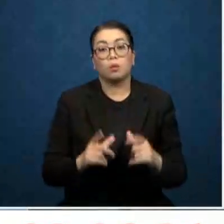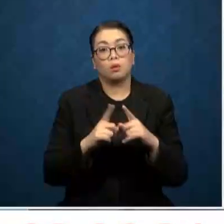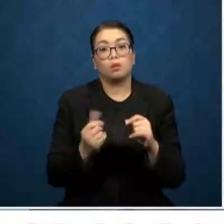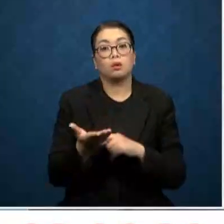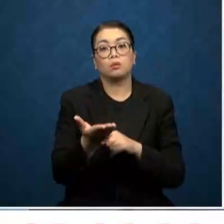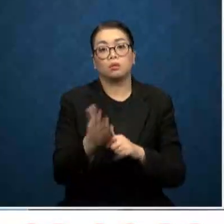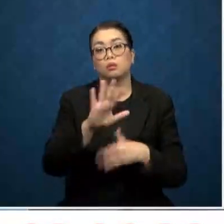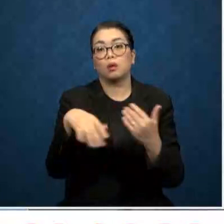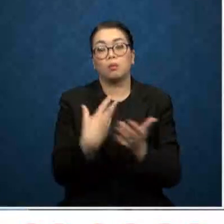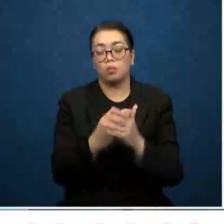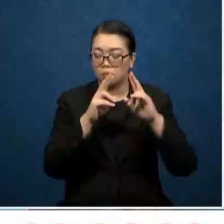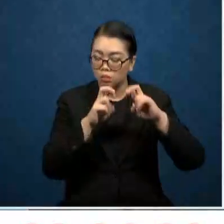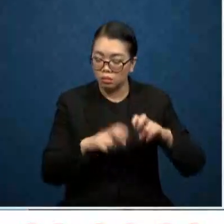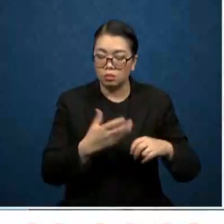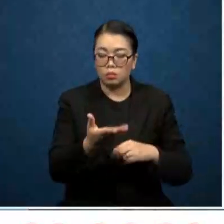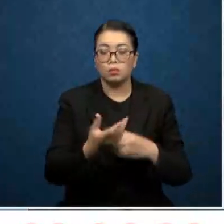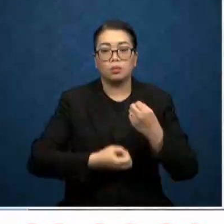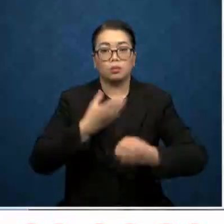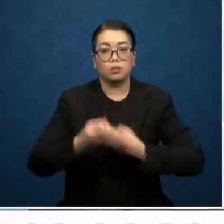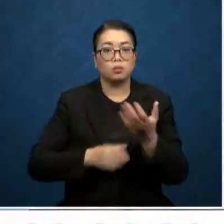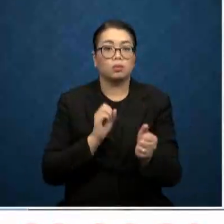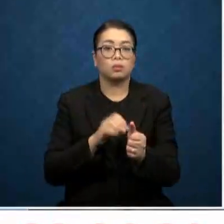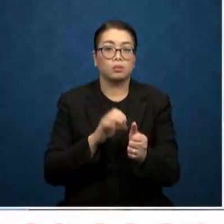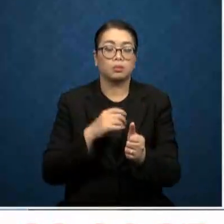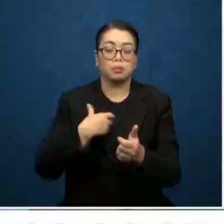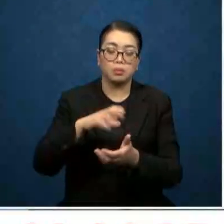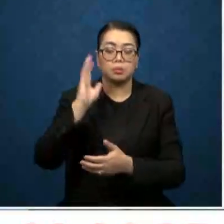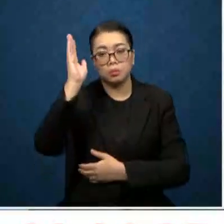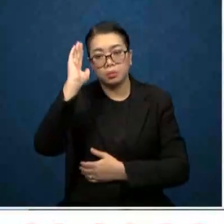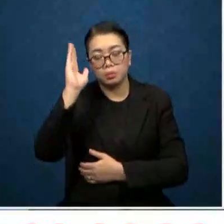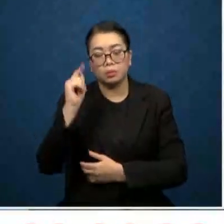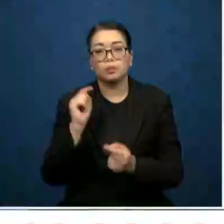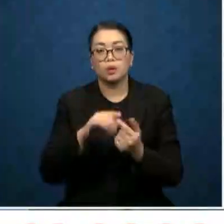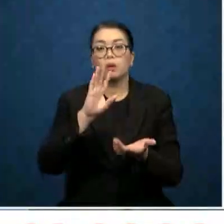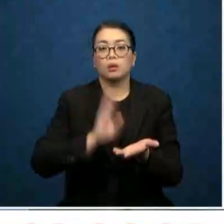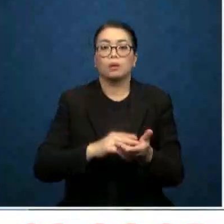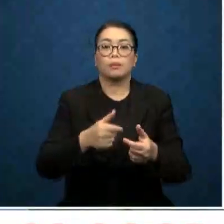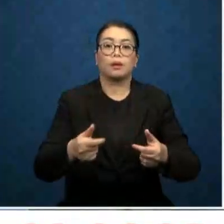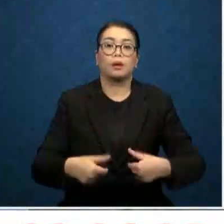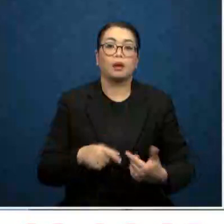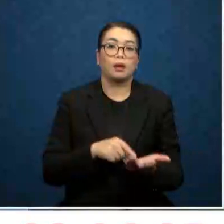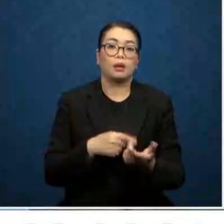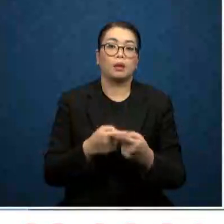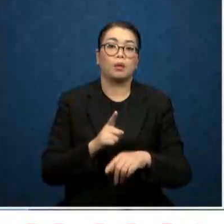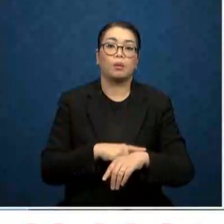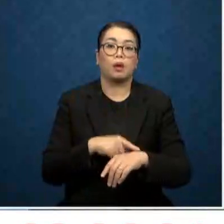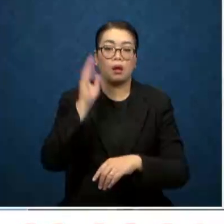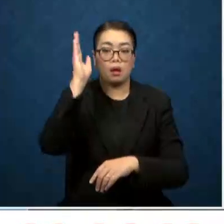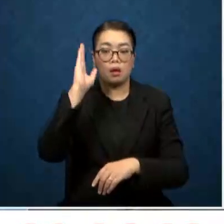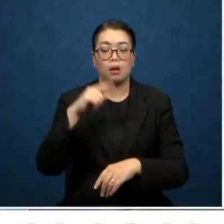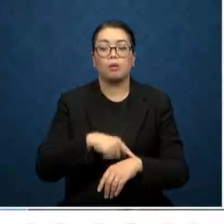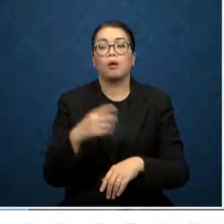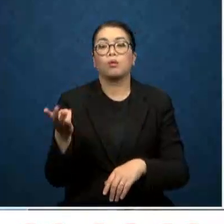กรรมาธิการไปศึกษามาและท่านอาจารย์บุญส่งนำเสนอนั้นจริงๆก็อยู่ในรายงานแต่เนื่องจากระยะเวลานำเสนอคงจะ